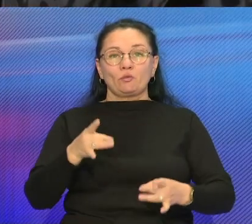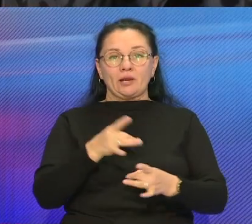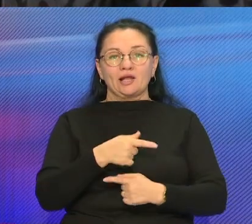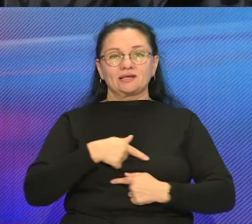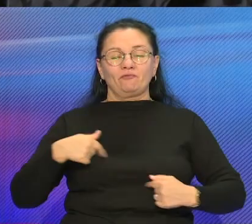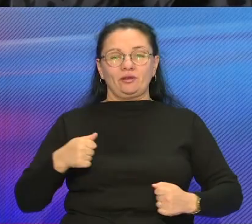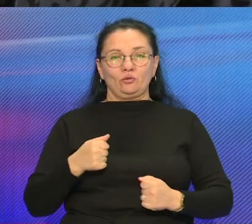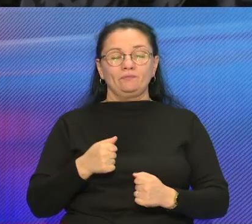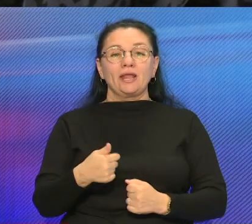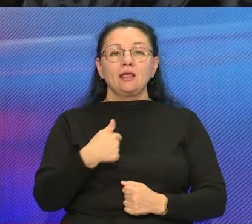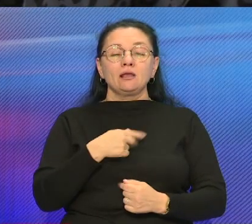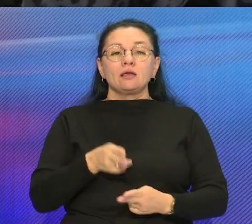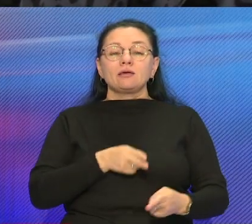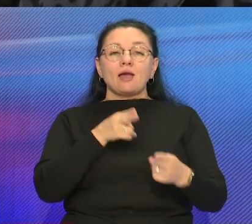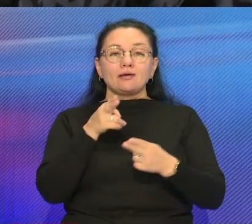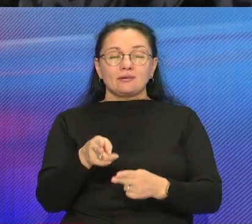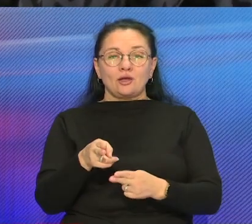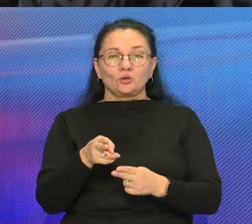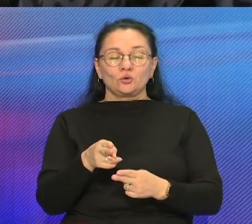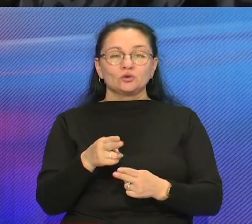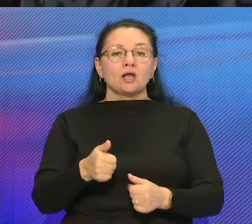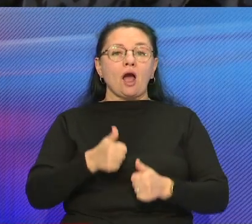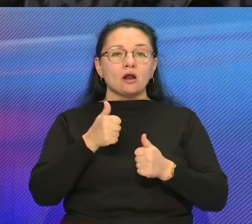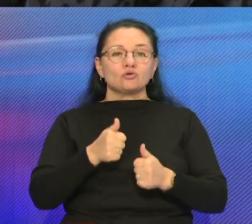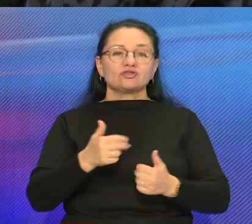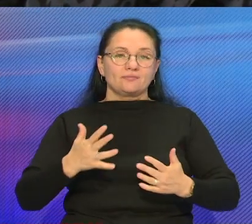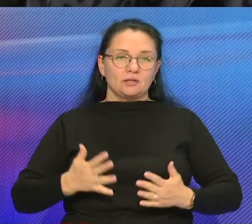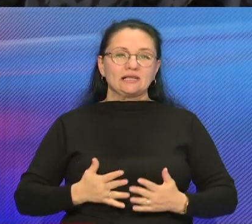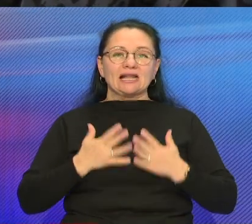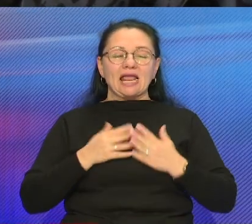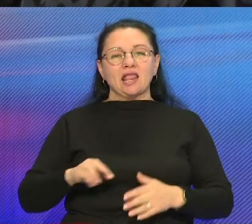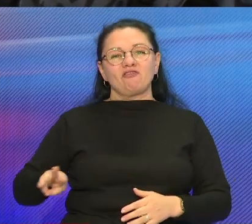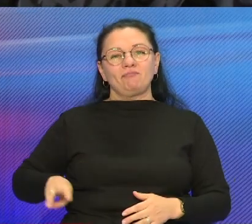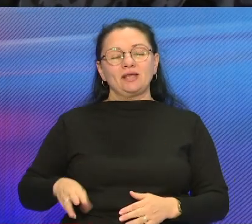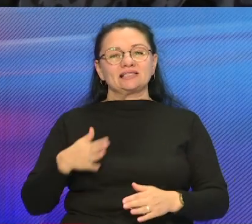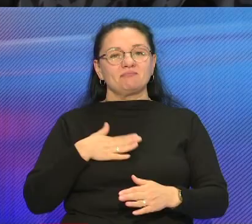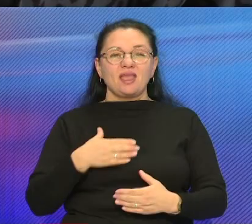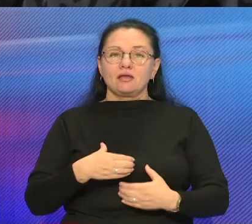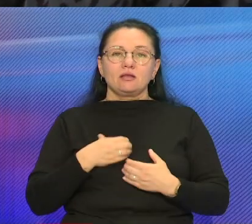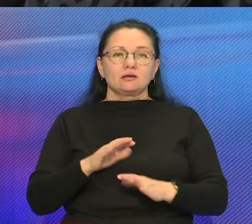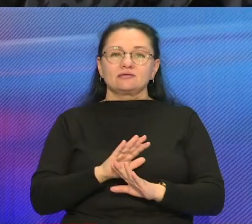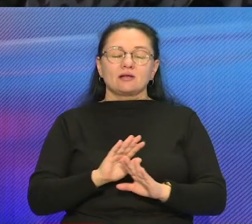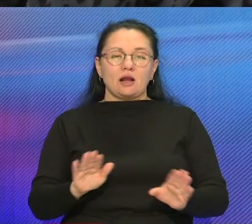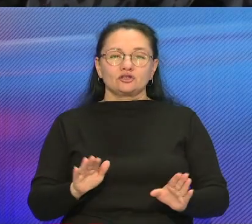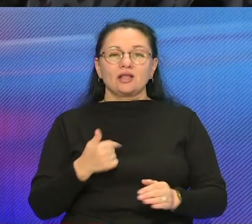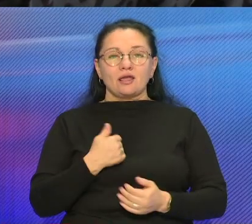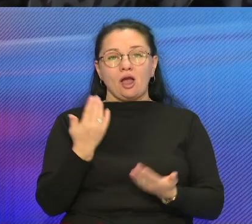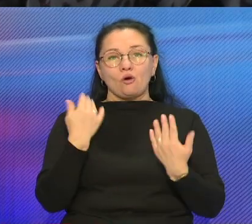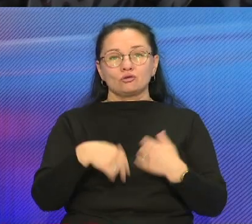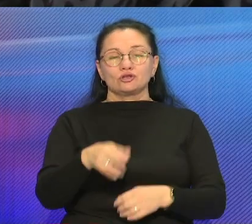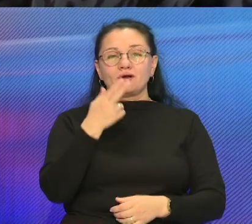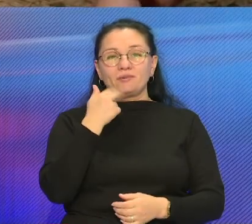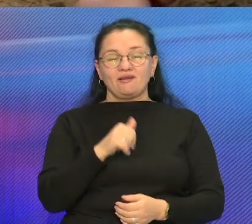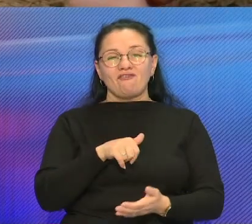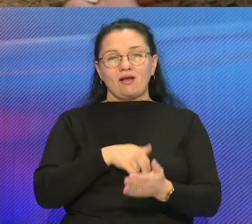Я еду с хорошим настроением в Минск. Мне вообще не страшно, и я уже привык выходить